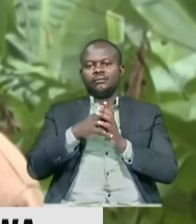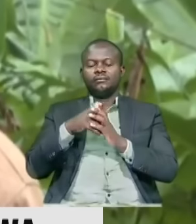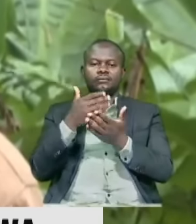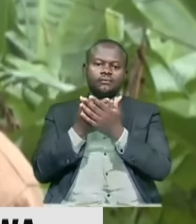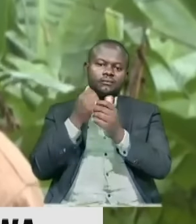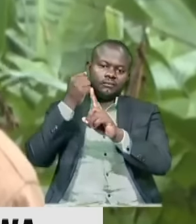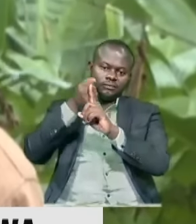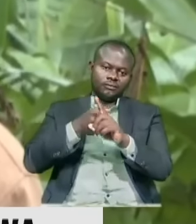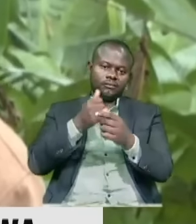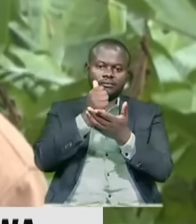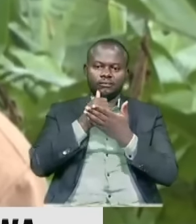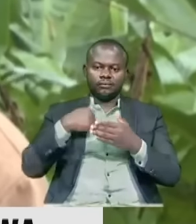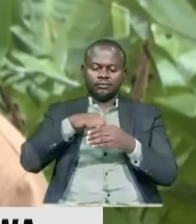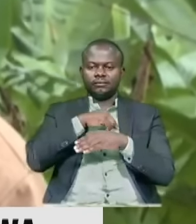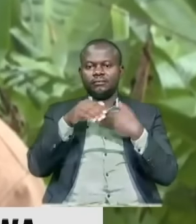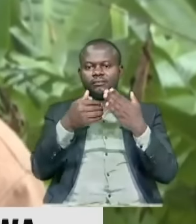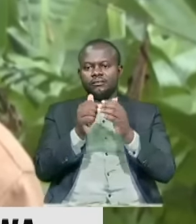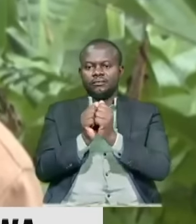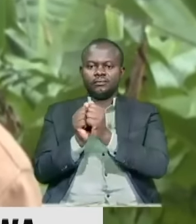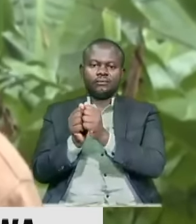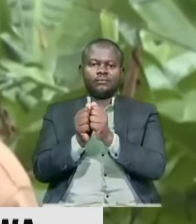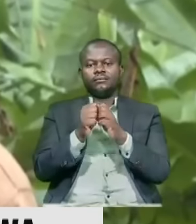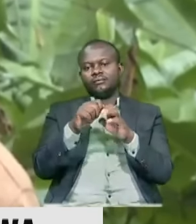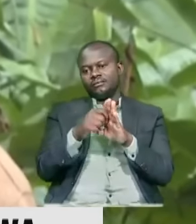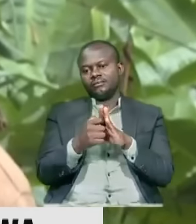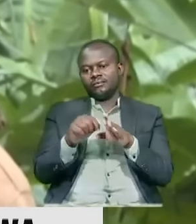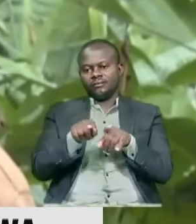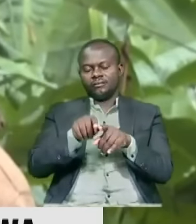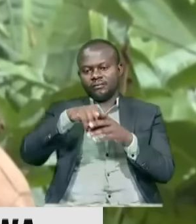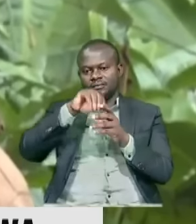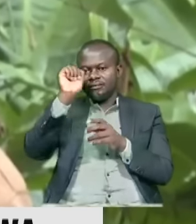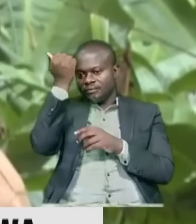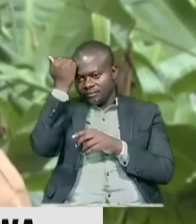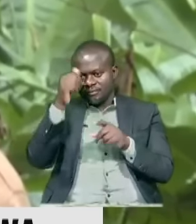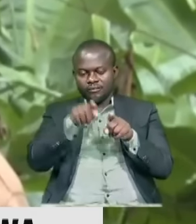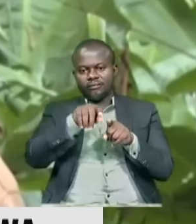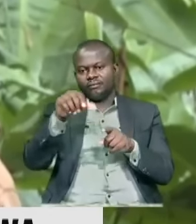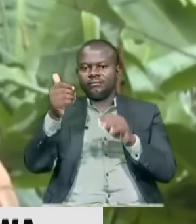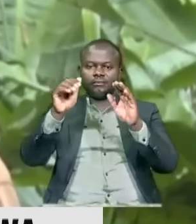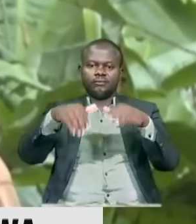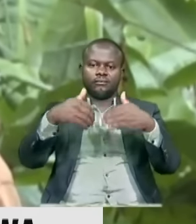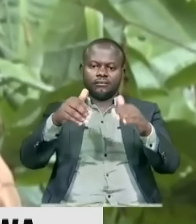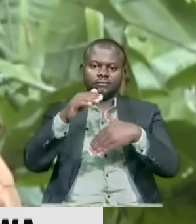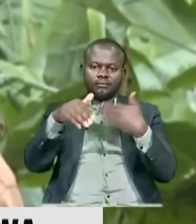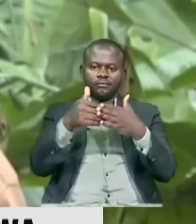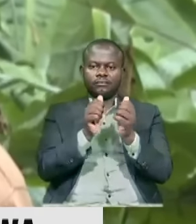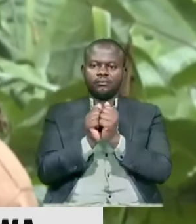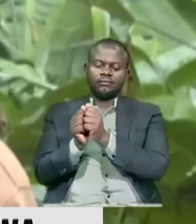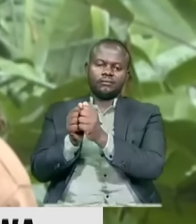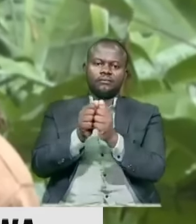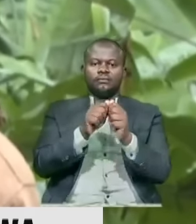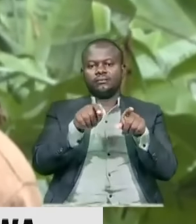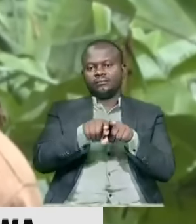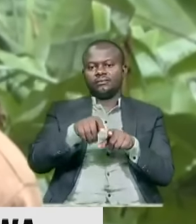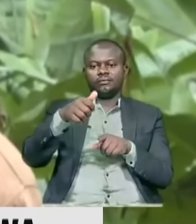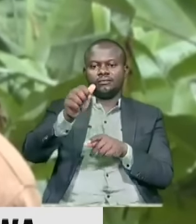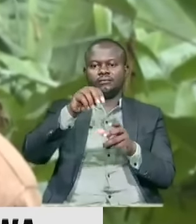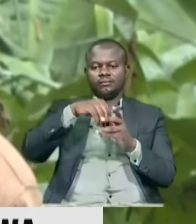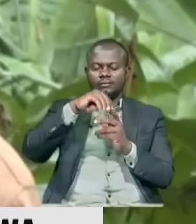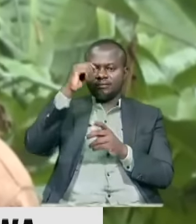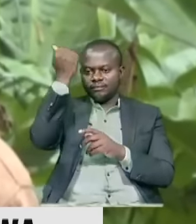ko mwadufasha urutoki narwo rukajya mu bwishingizi nk'ibindi bihingwa, nk'uko nabyo babishyize